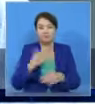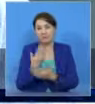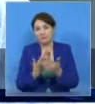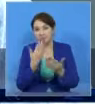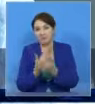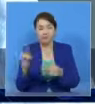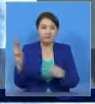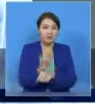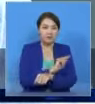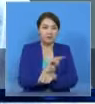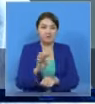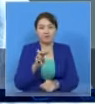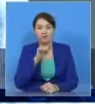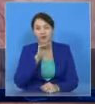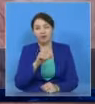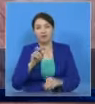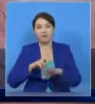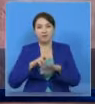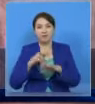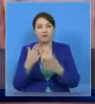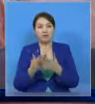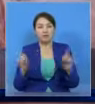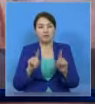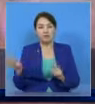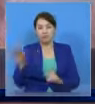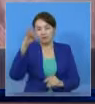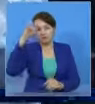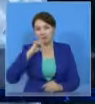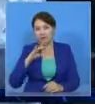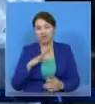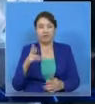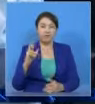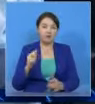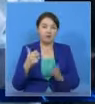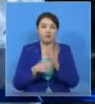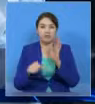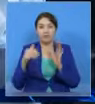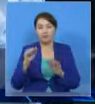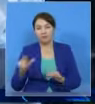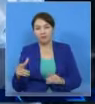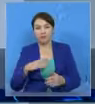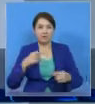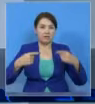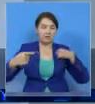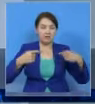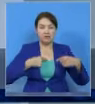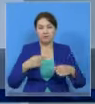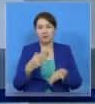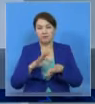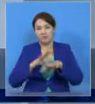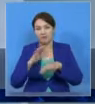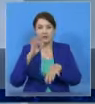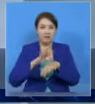консультации и лечение у квалифицированных врачей. Отметим, что по всей стране более 360 тысяч человек страдают хроническими